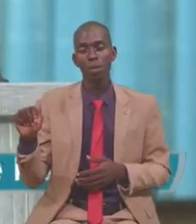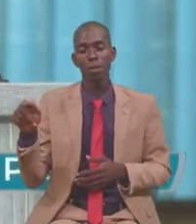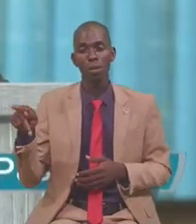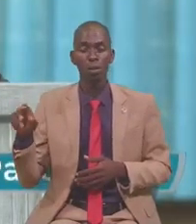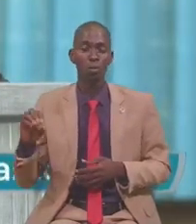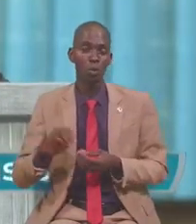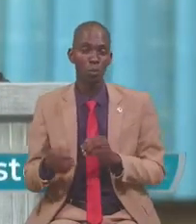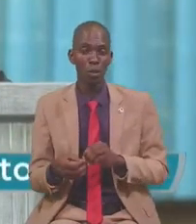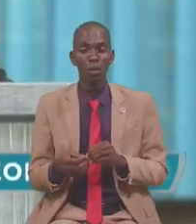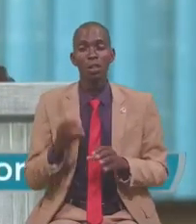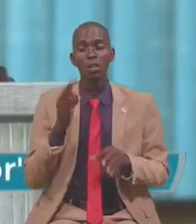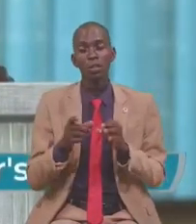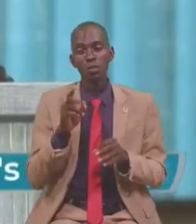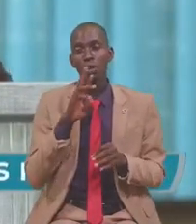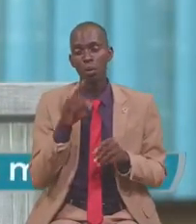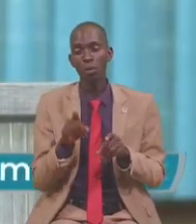Tous ceux qui sont à la radio.